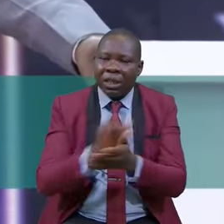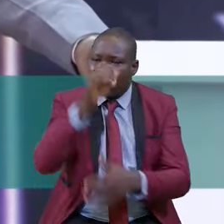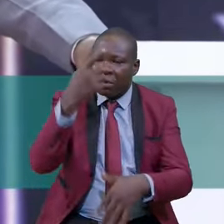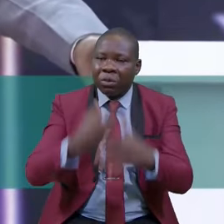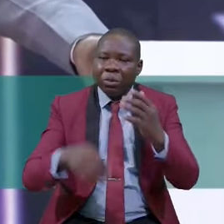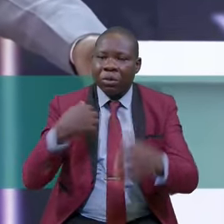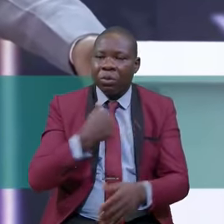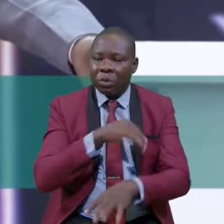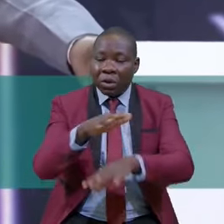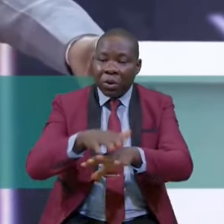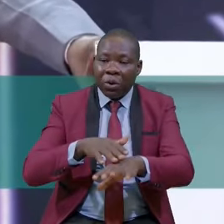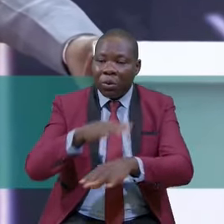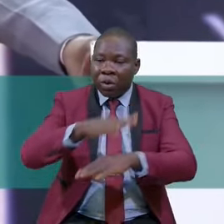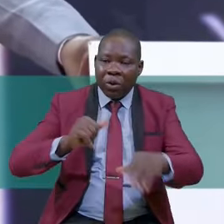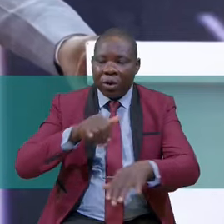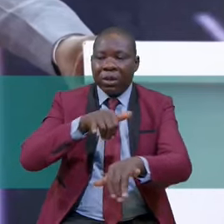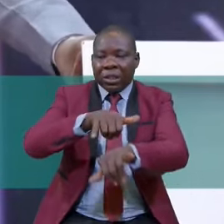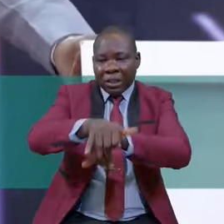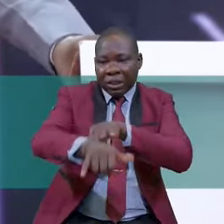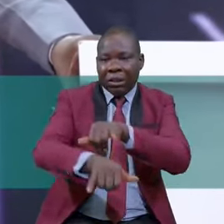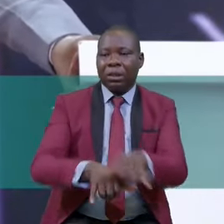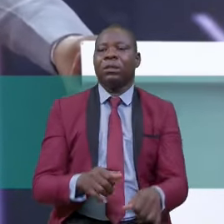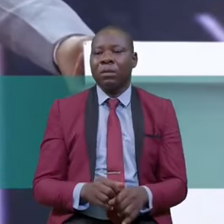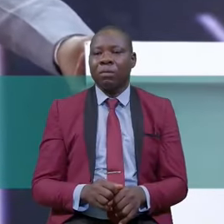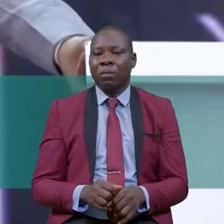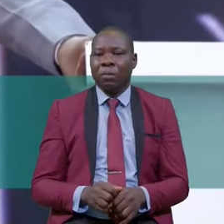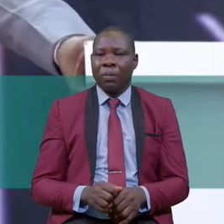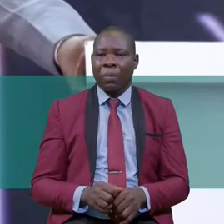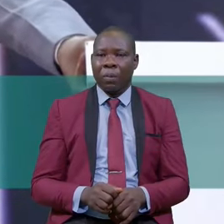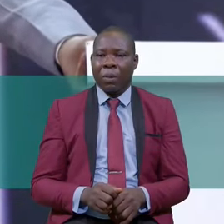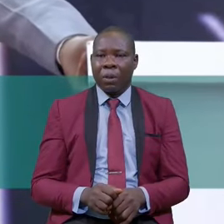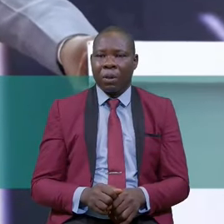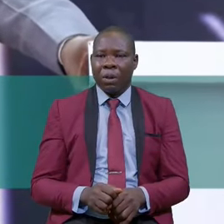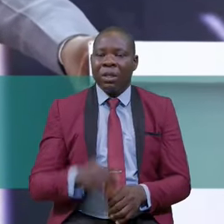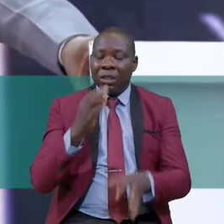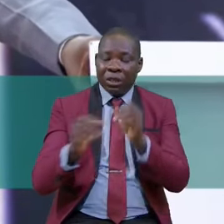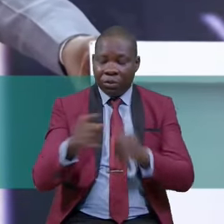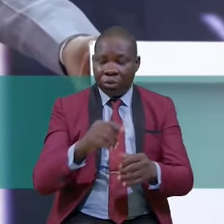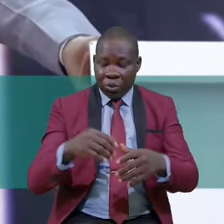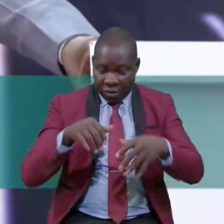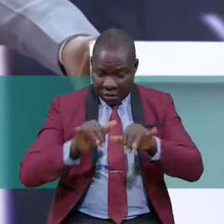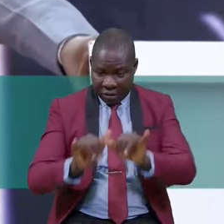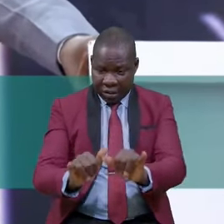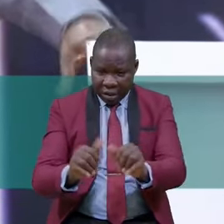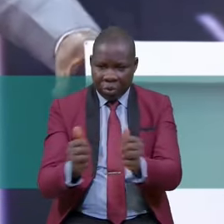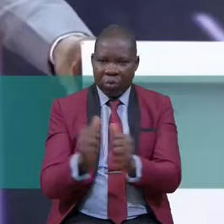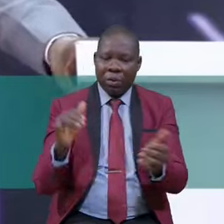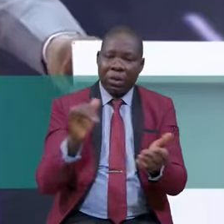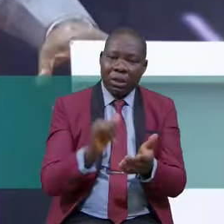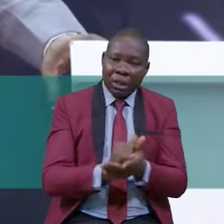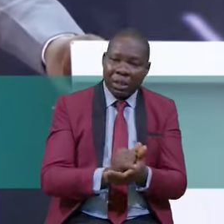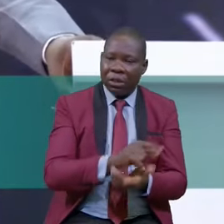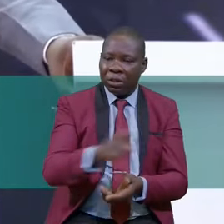la fabrication préconçue, la falsification préconçue. Si tu restes avec ça, tu ne feras plus